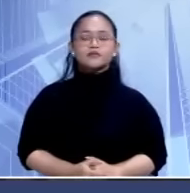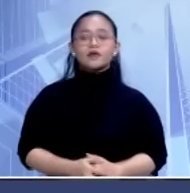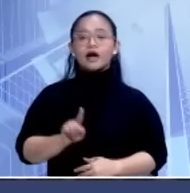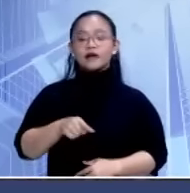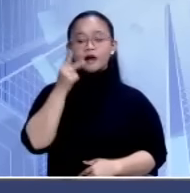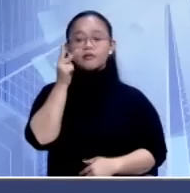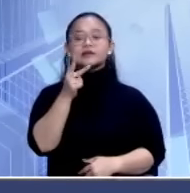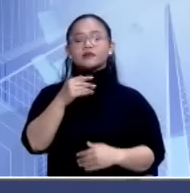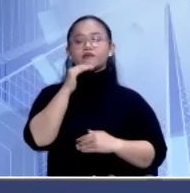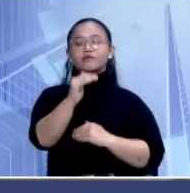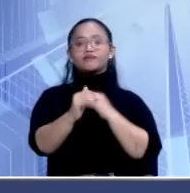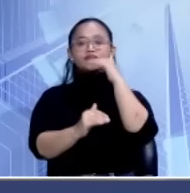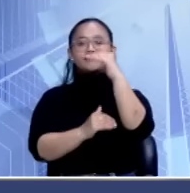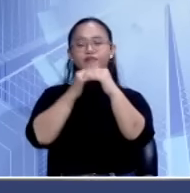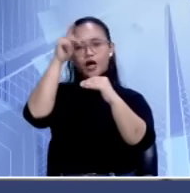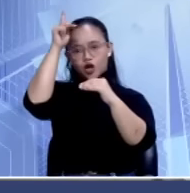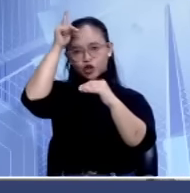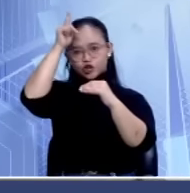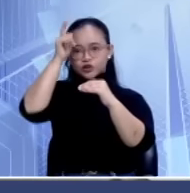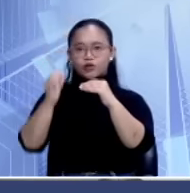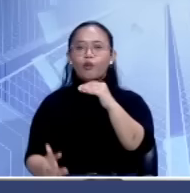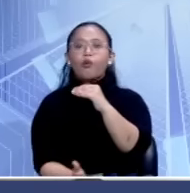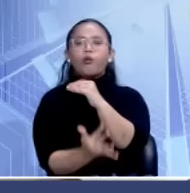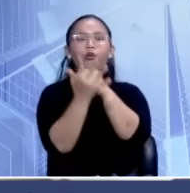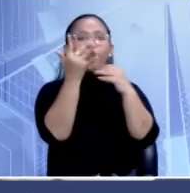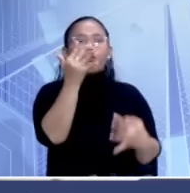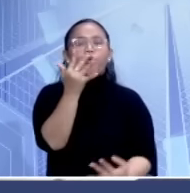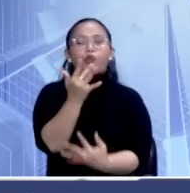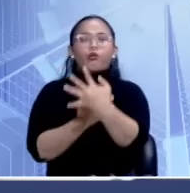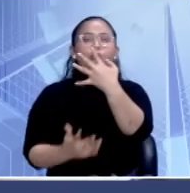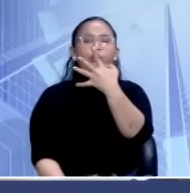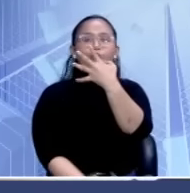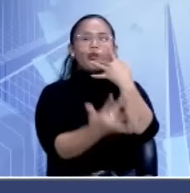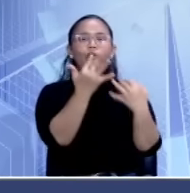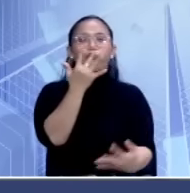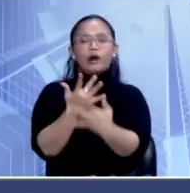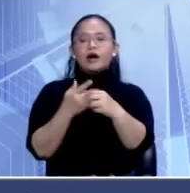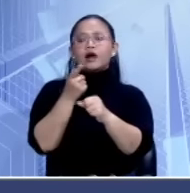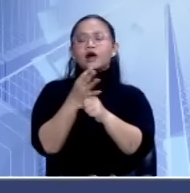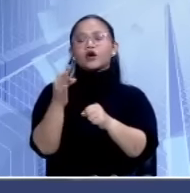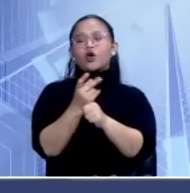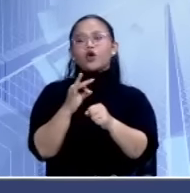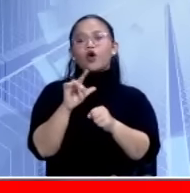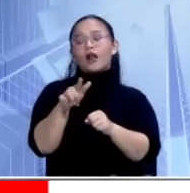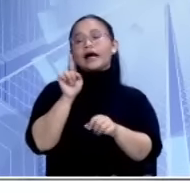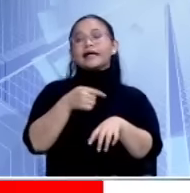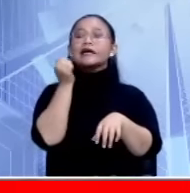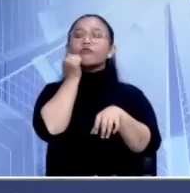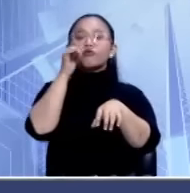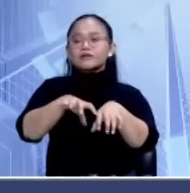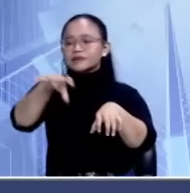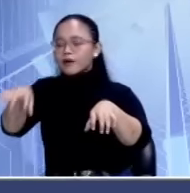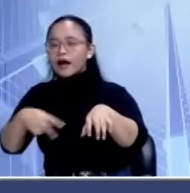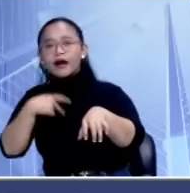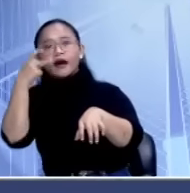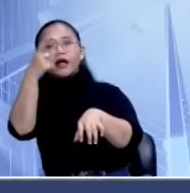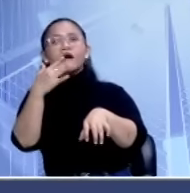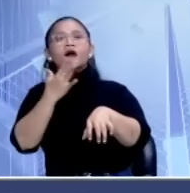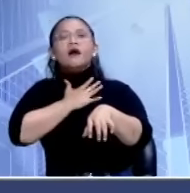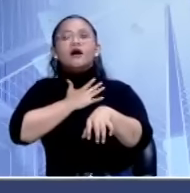Sebelumnya warga digegerkan terbakarnya bangunan semi permanen di pemukiman padat penduduk Grobol Petamburan. Bahkan seorang ibu rumah tangga pingsan mengetahui